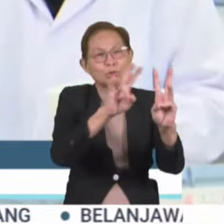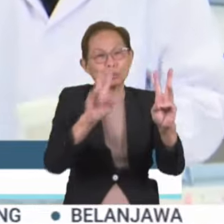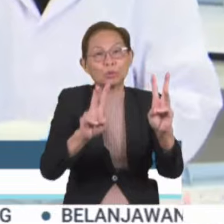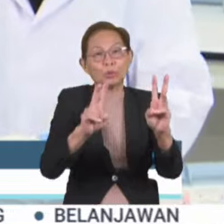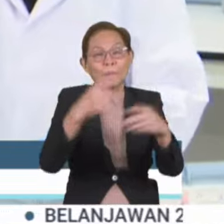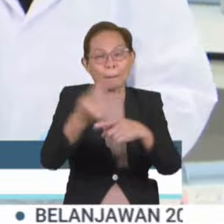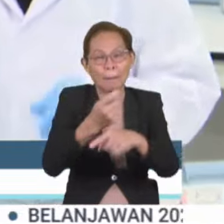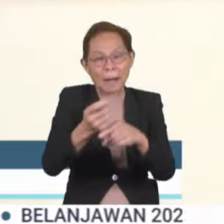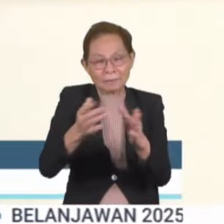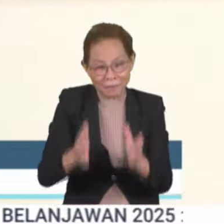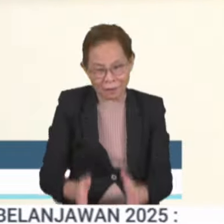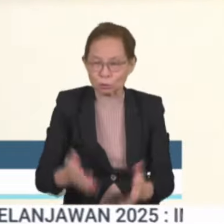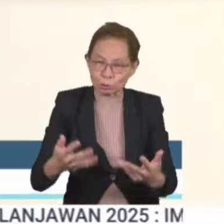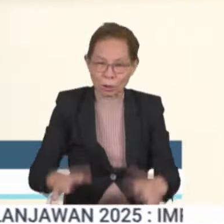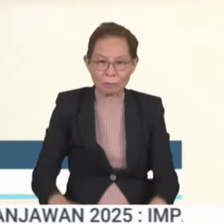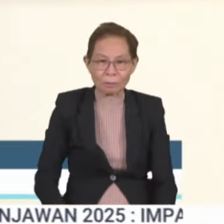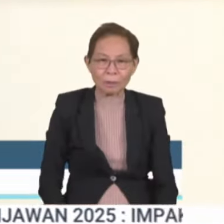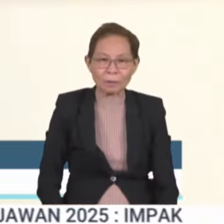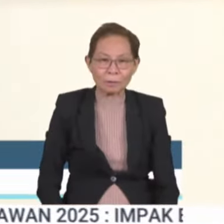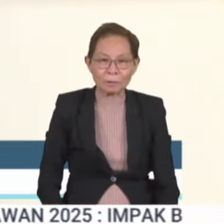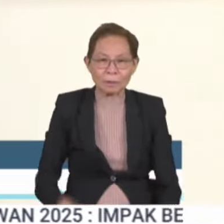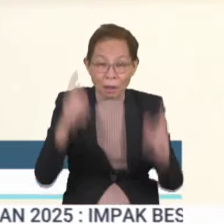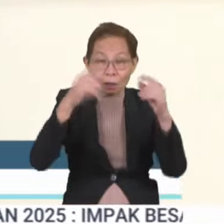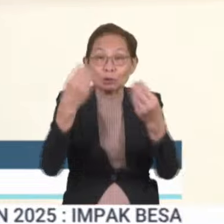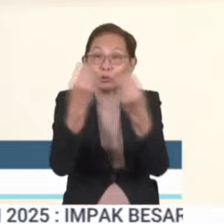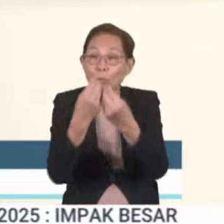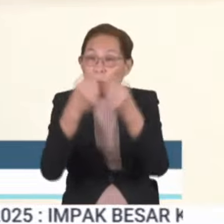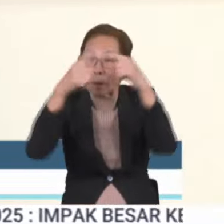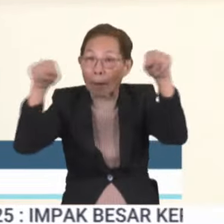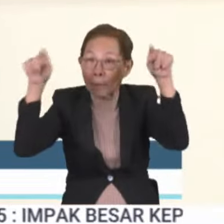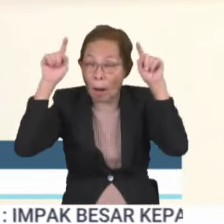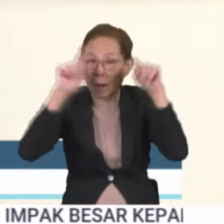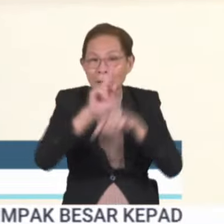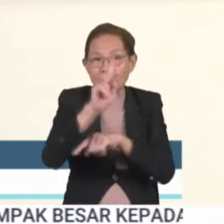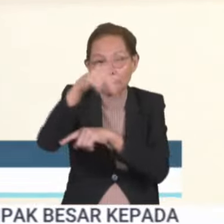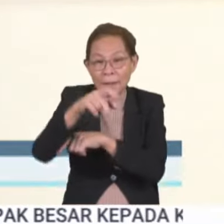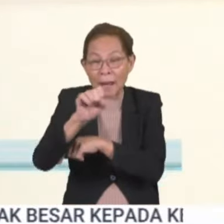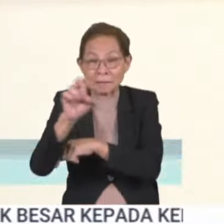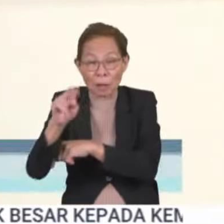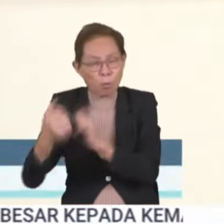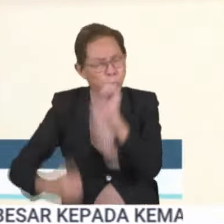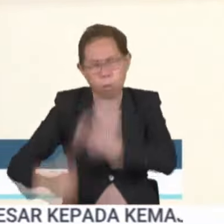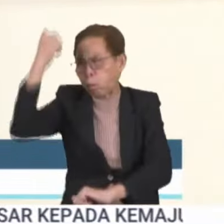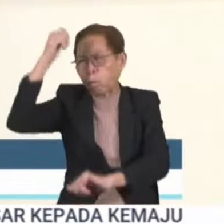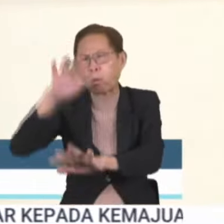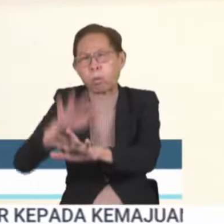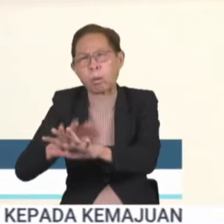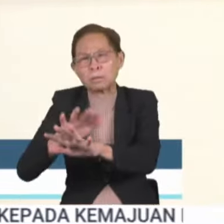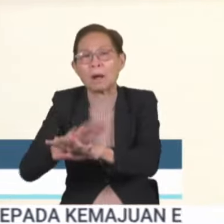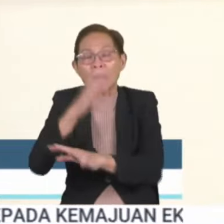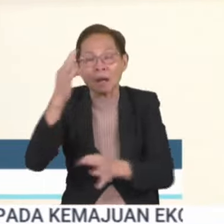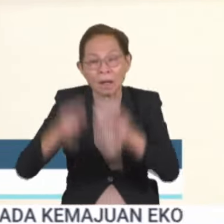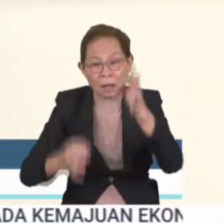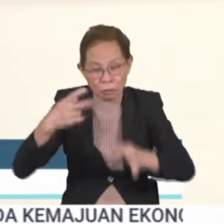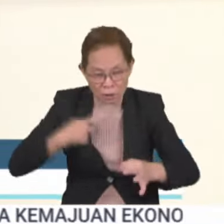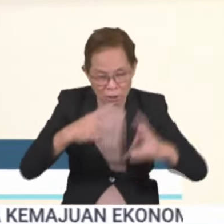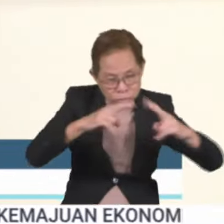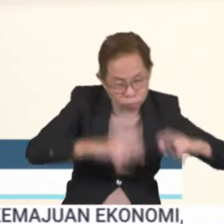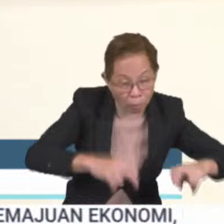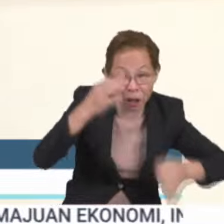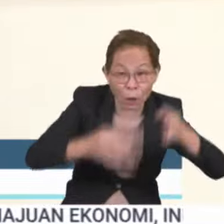pelatih. Kadar pemasaran graduan KPSN ini adalah tinggi, sangat tinggi. Kalau kita survey itu,